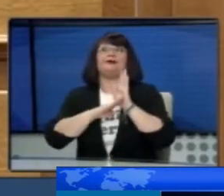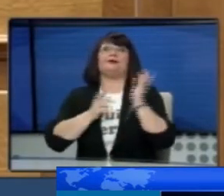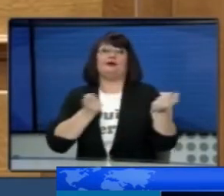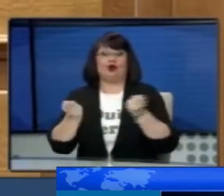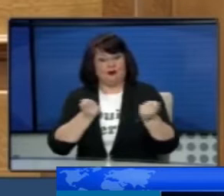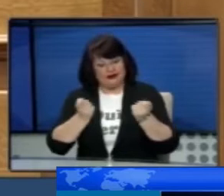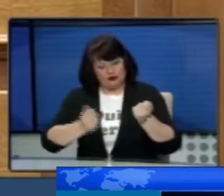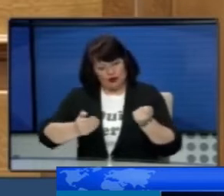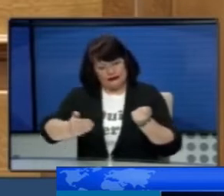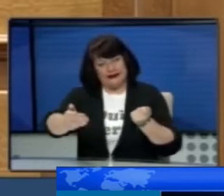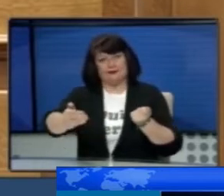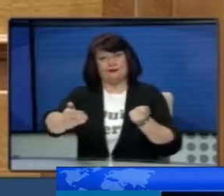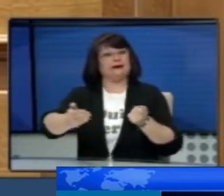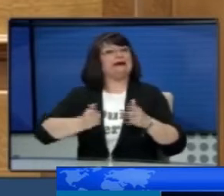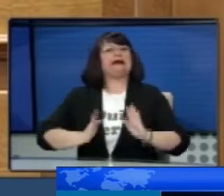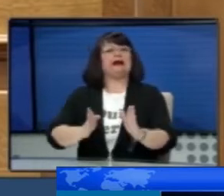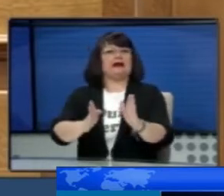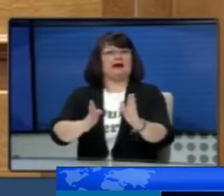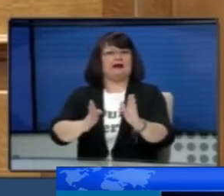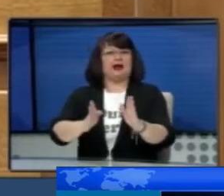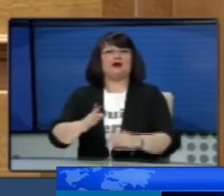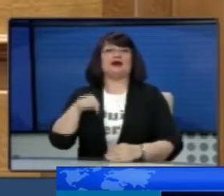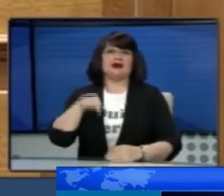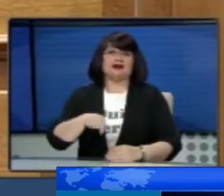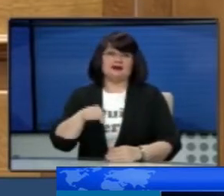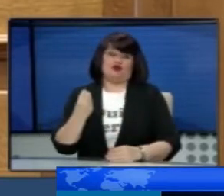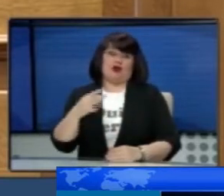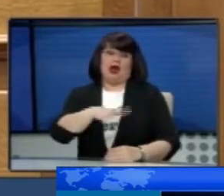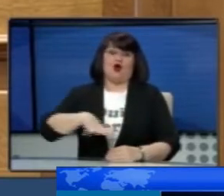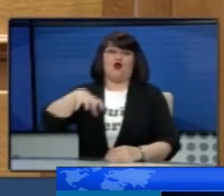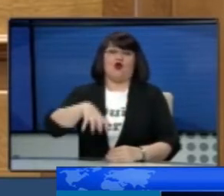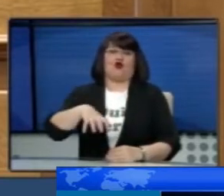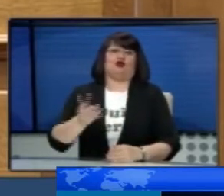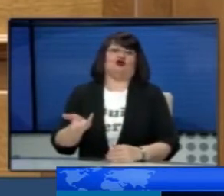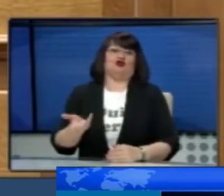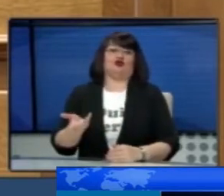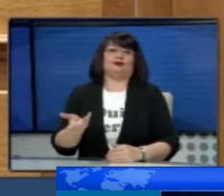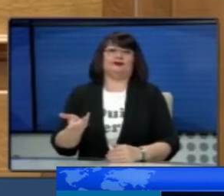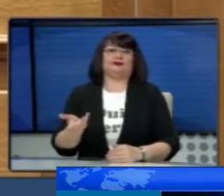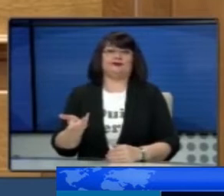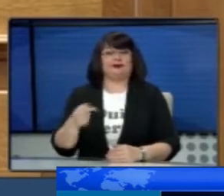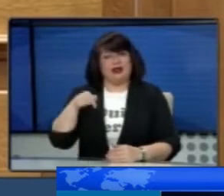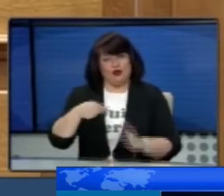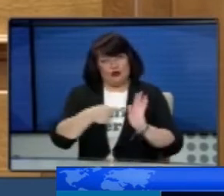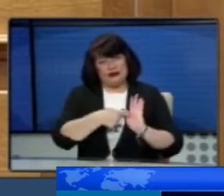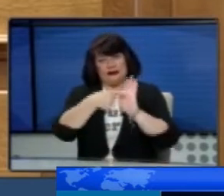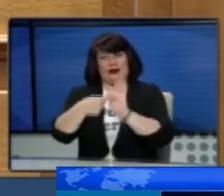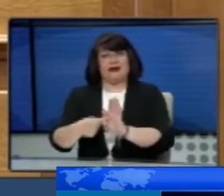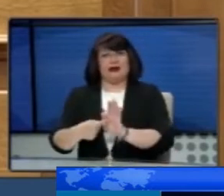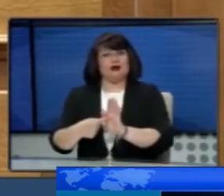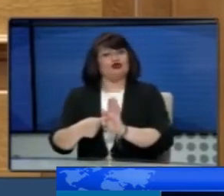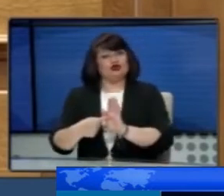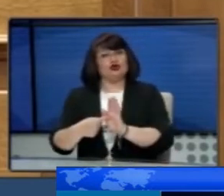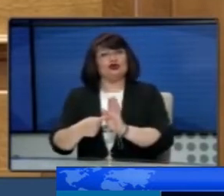μας. Και δεν νομίζω ότι υπάρχει καλύτερο πεδίο όπου αυτή αποτυπώνεται